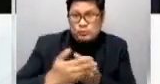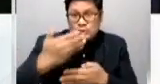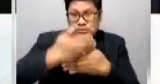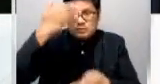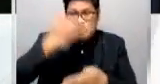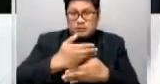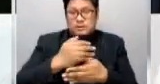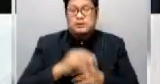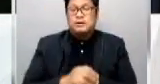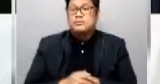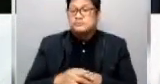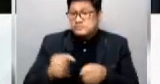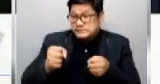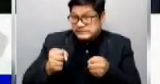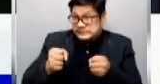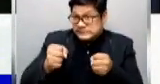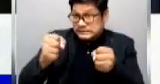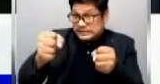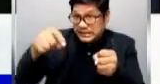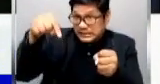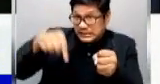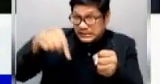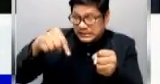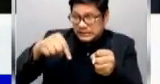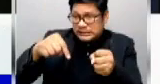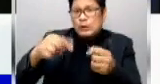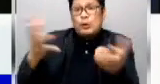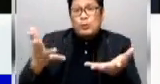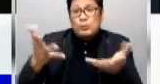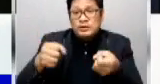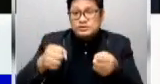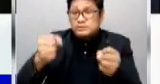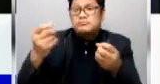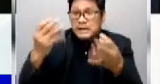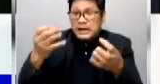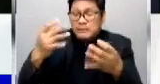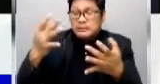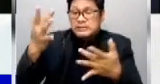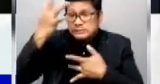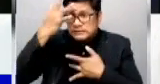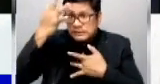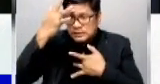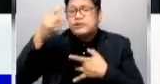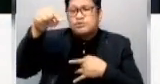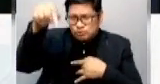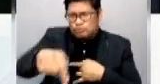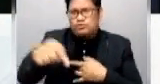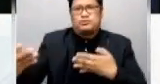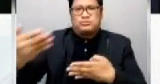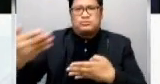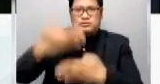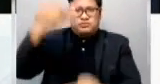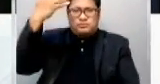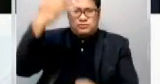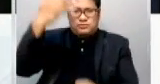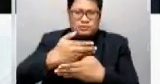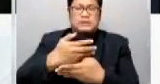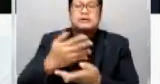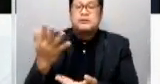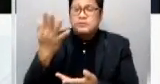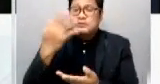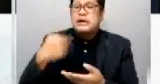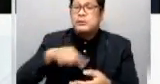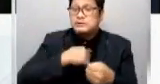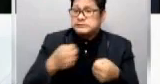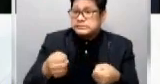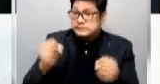yung bahay, yung compound na merong mga maraming sakit, i-lockdown nyo na po yan. Dahil yan po talaga ating strategiya ngayon. Dahil